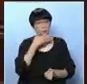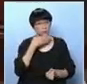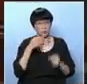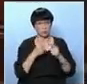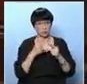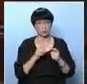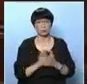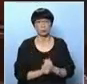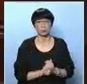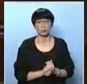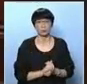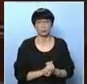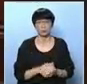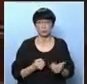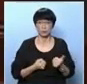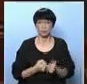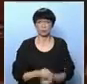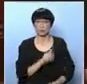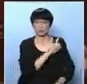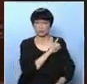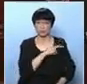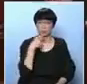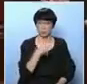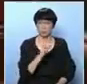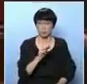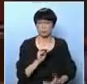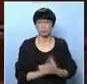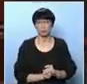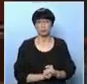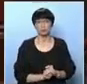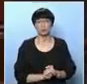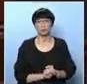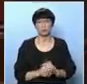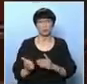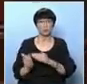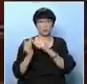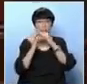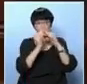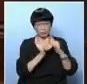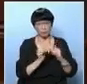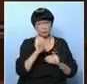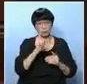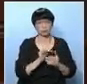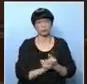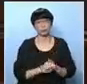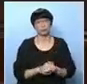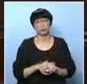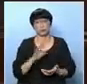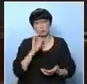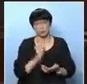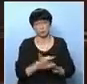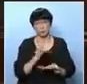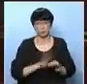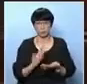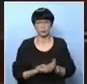落去咧，我又 afford 得起。我鬼唔想去搬上山顶或者半山咩？几万蚊一尺，我点买得起咧？但